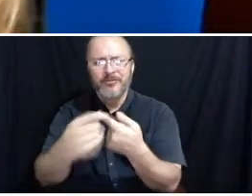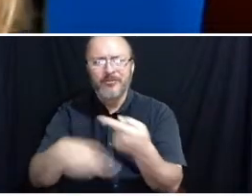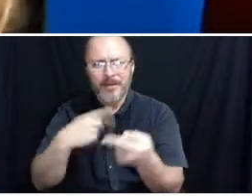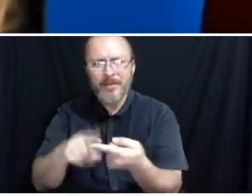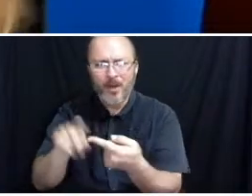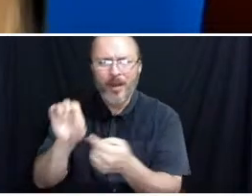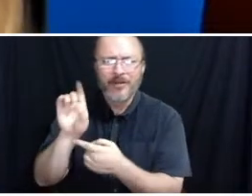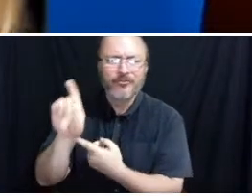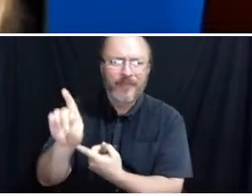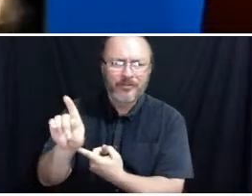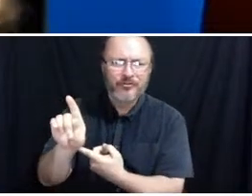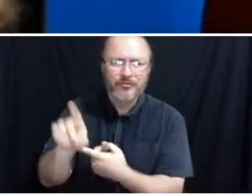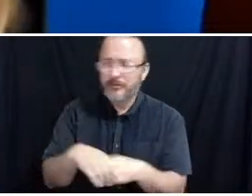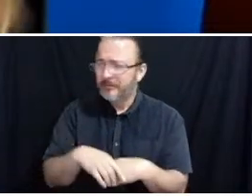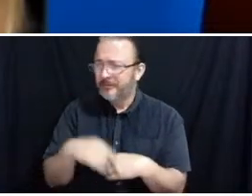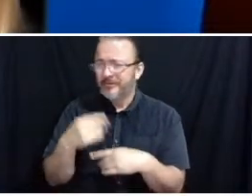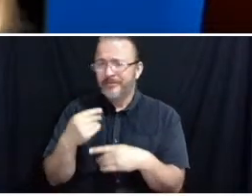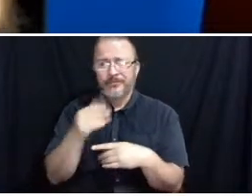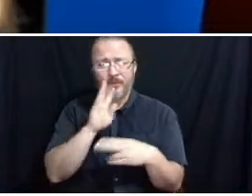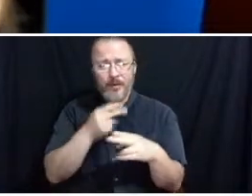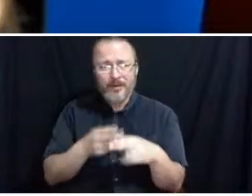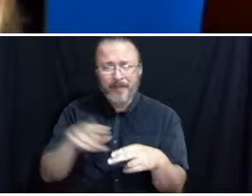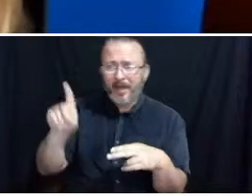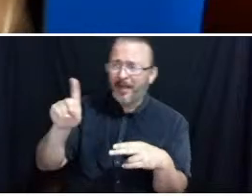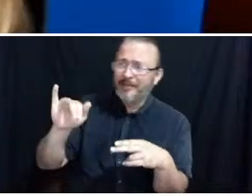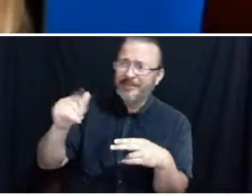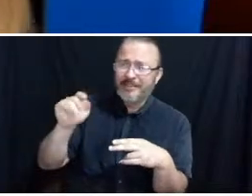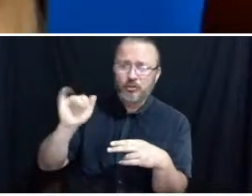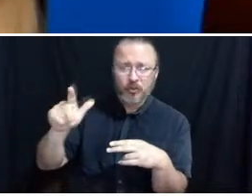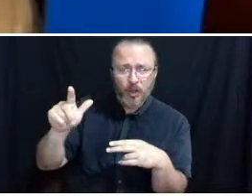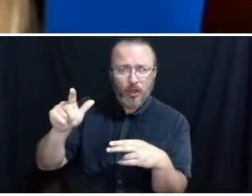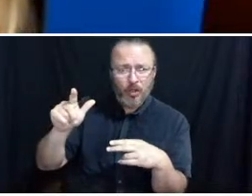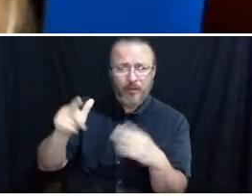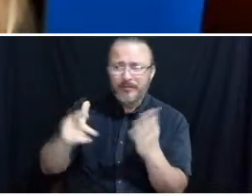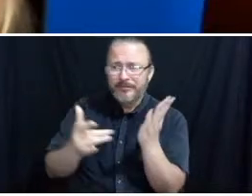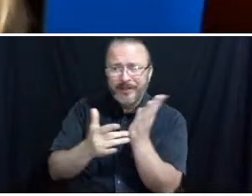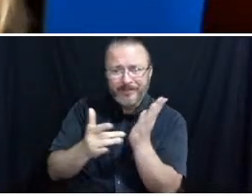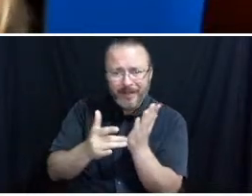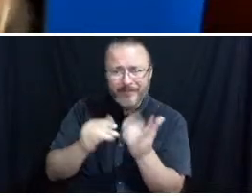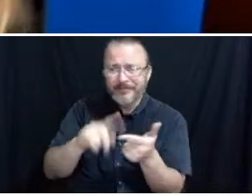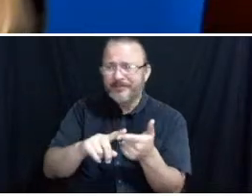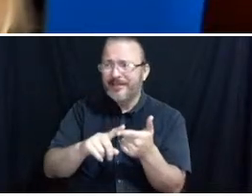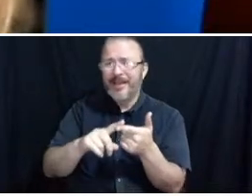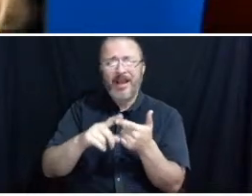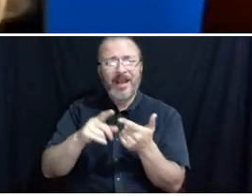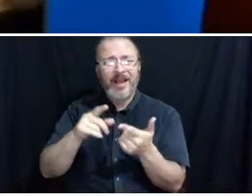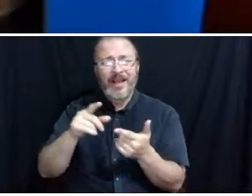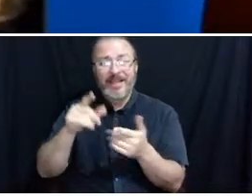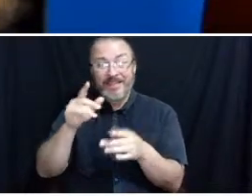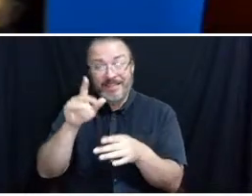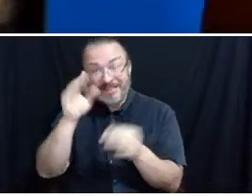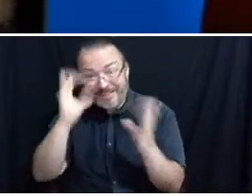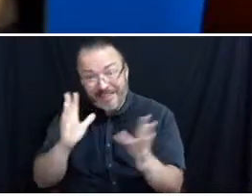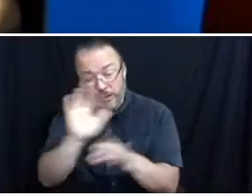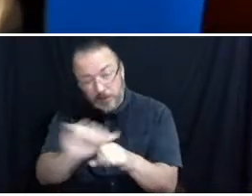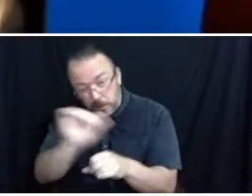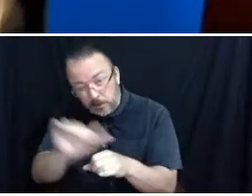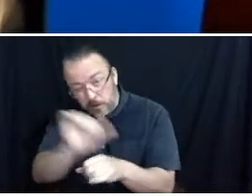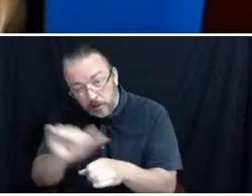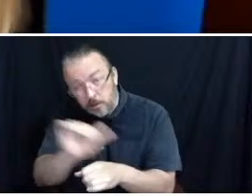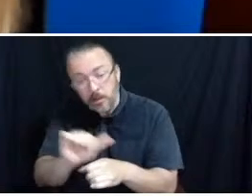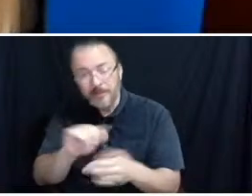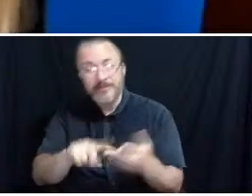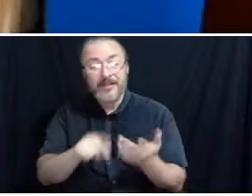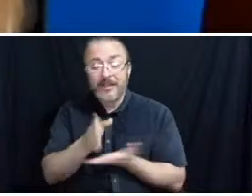fracture numérique, en surmenant les capacités des enseignants et en faisant reculer l'inclusion pour les apprenants